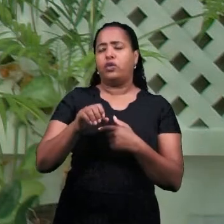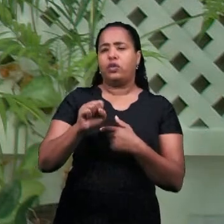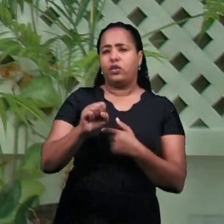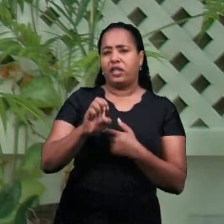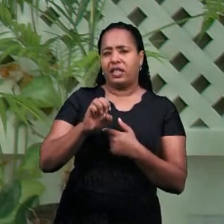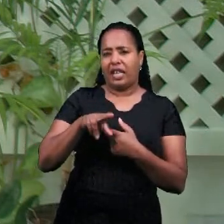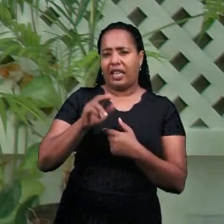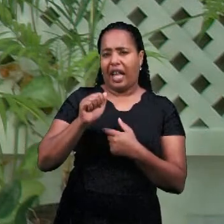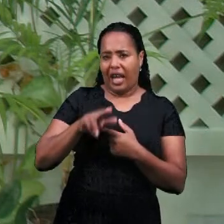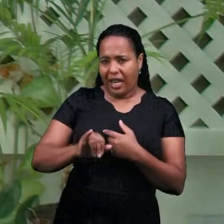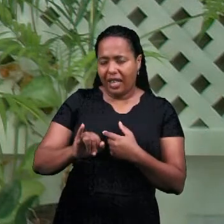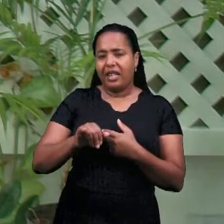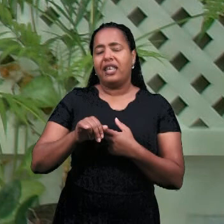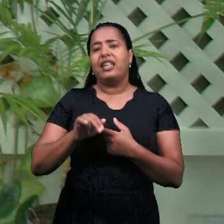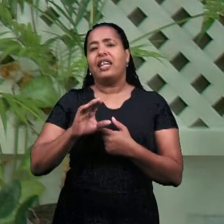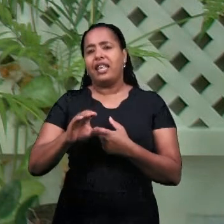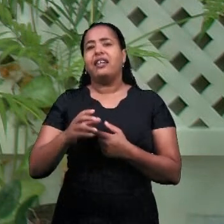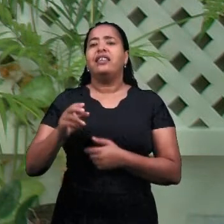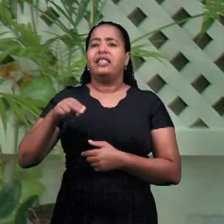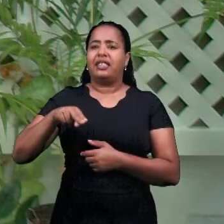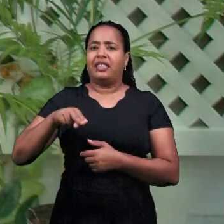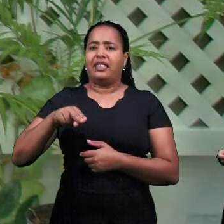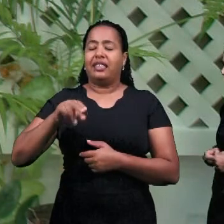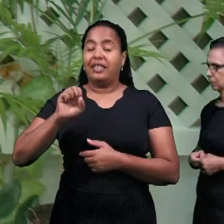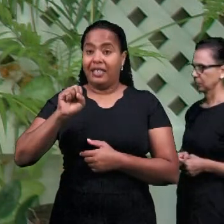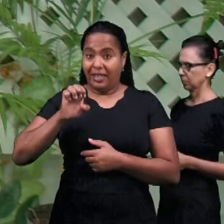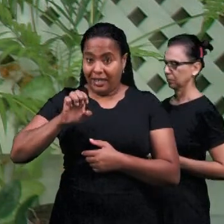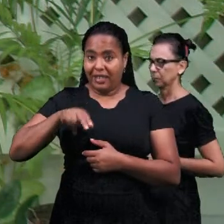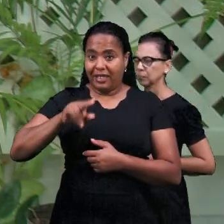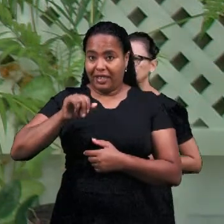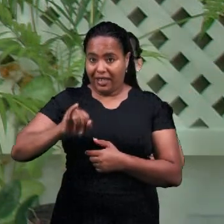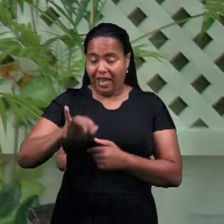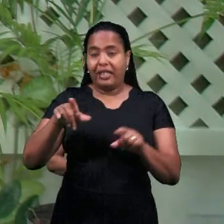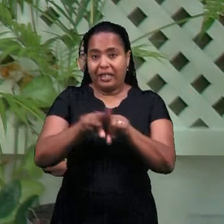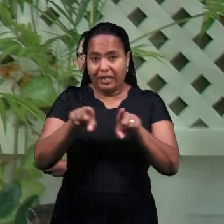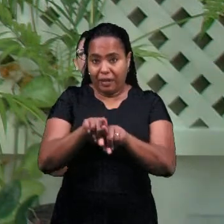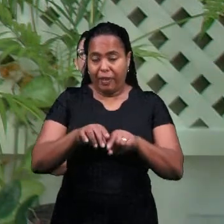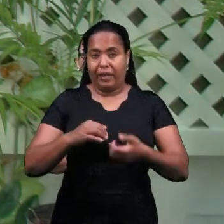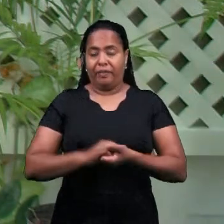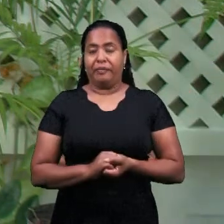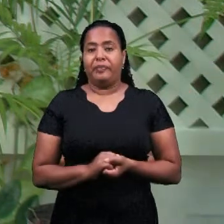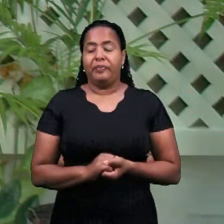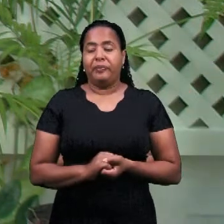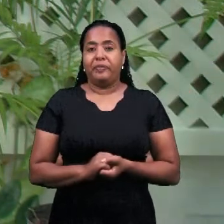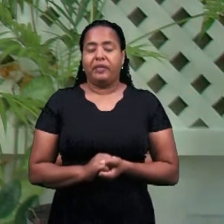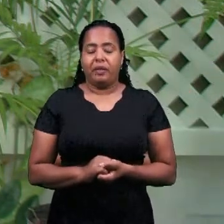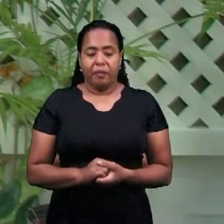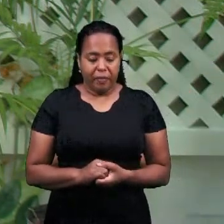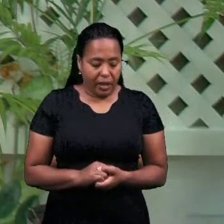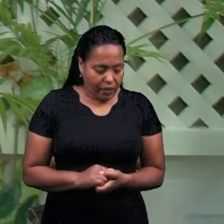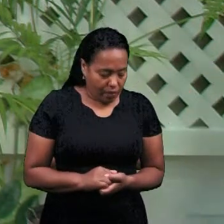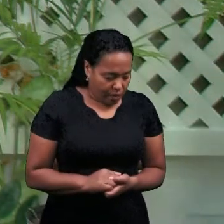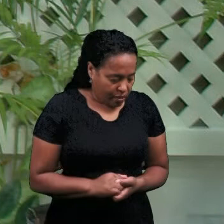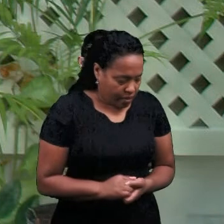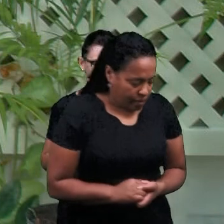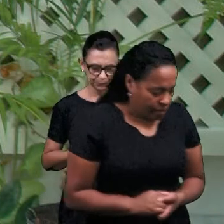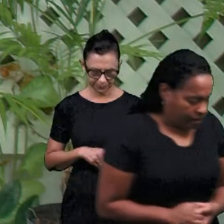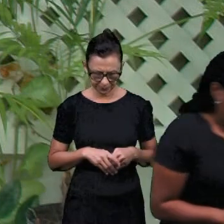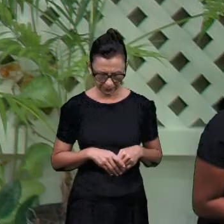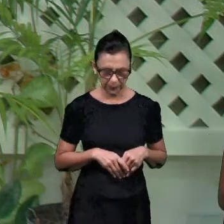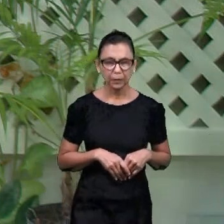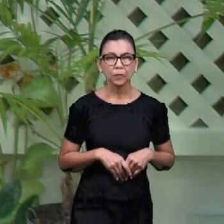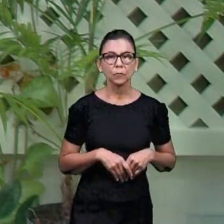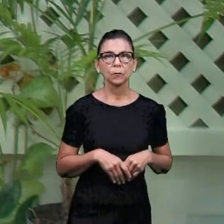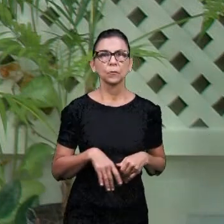J'appelais les professeurs qui faisaient l'enseignement, je disais, on va prendre des élèves qui